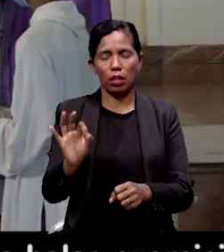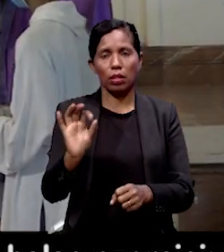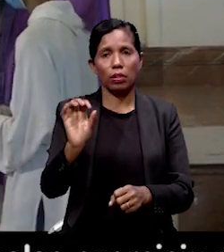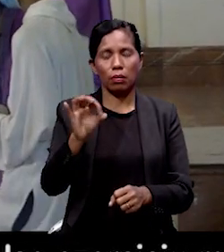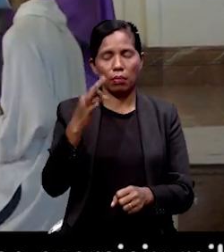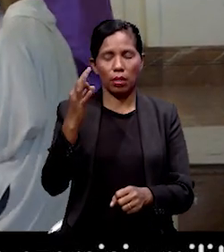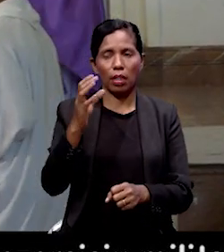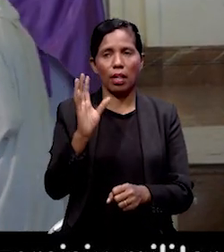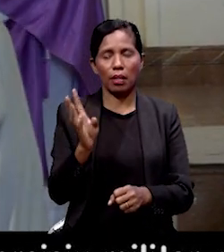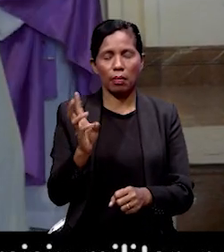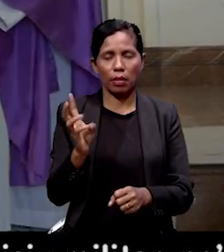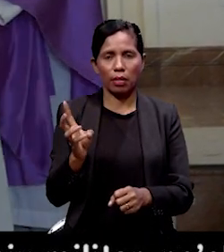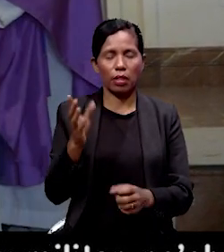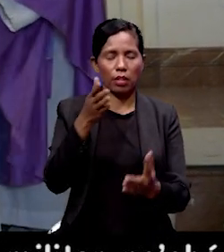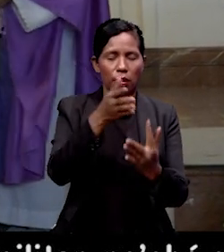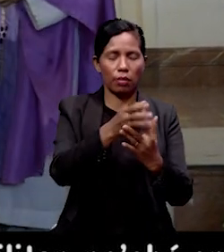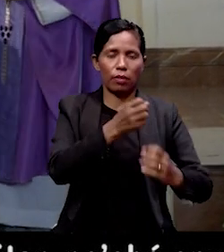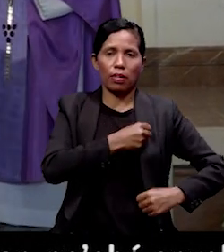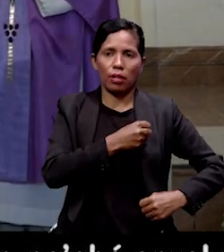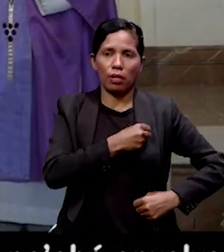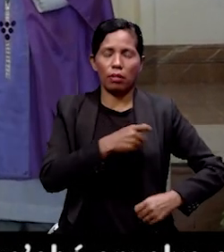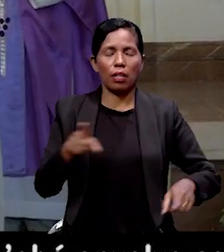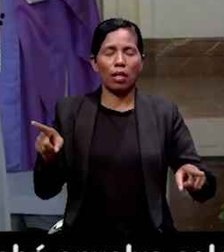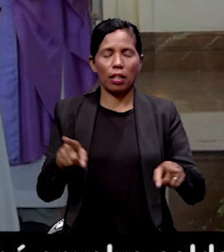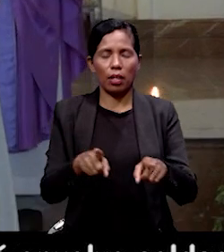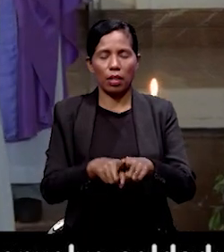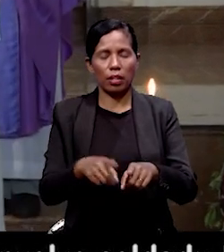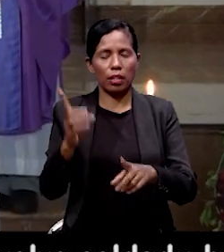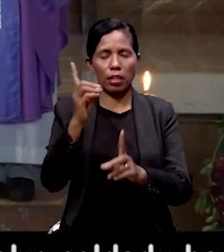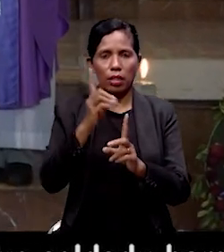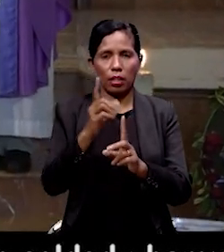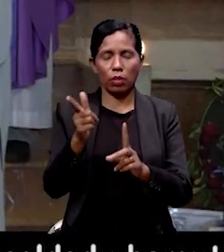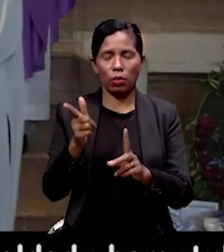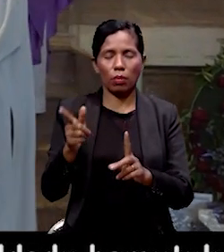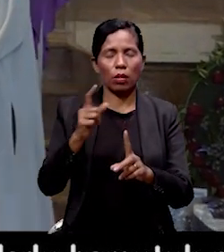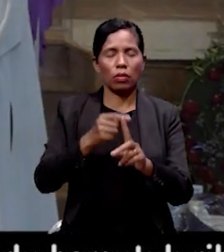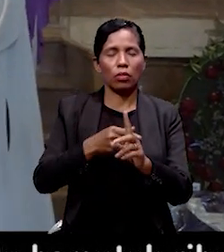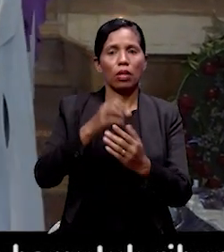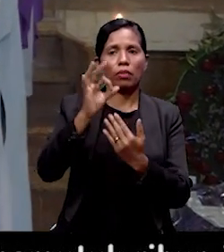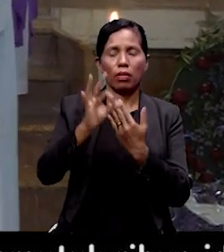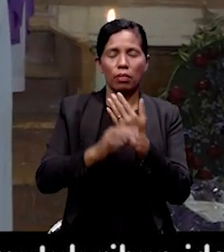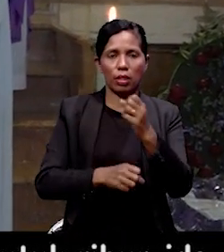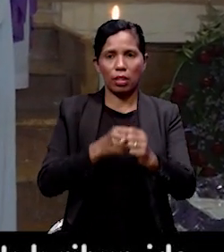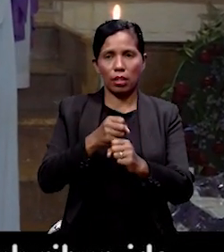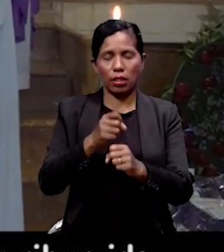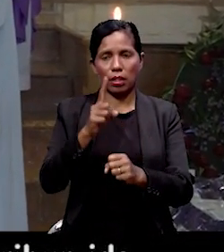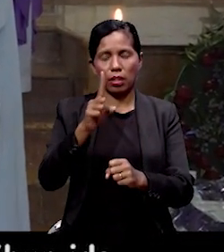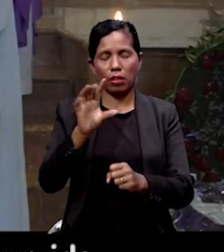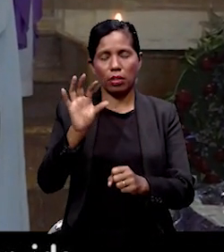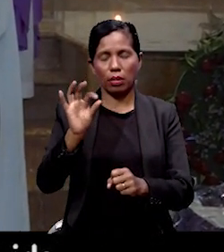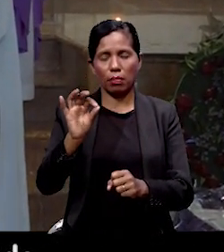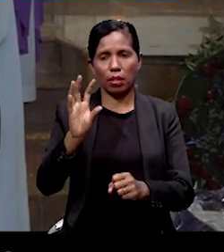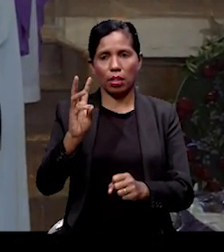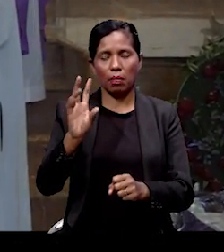ida tama tropas hanesang kabu milisianu no iha lorong rua nulu fulan fevereiru tinang rihung ida atu sia neng